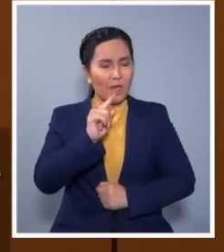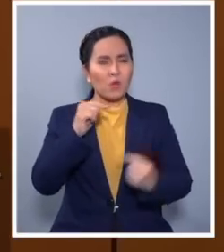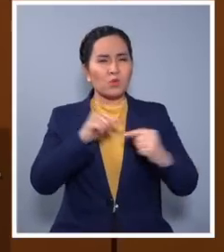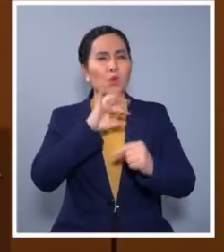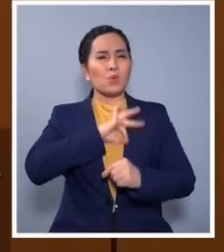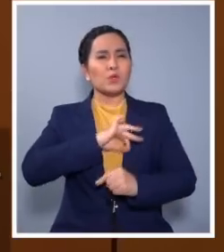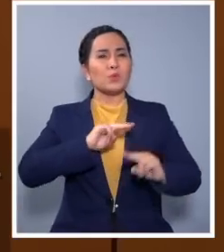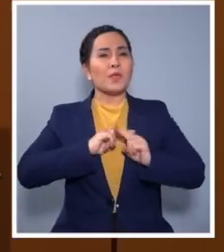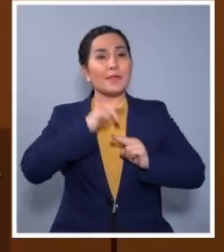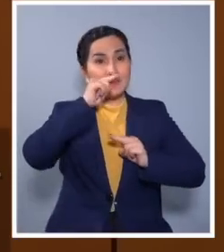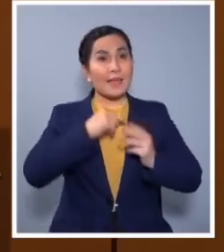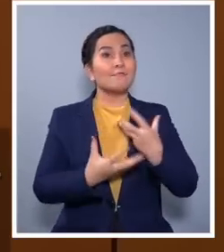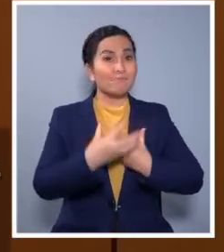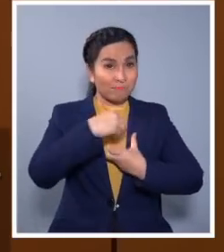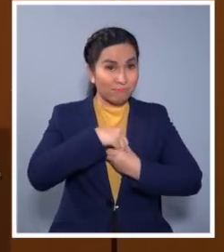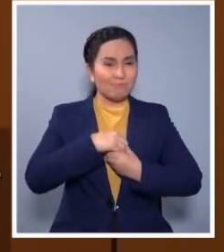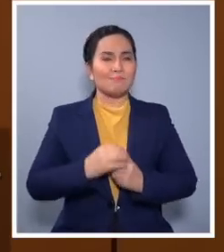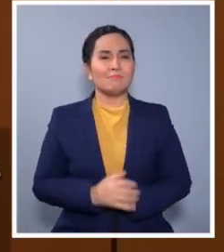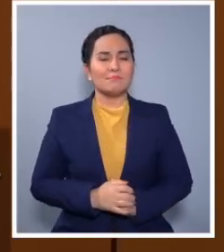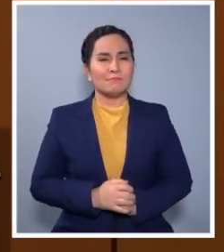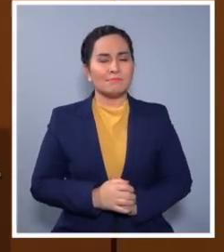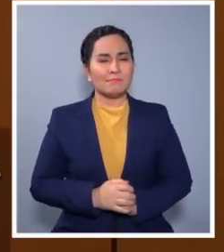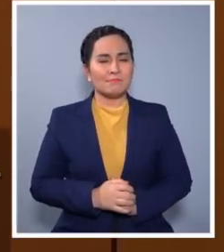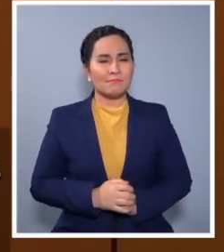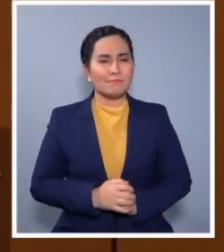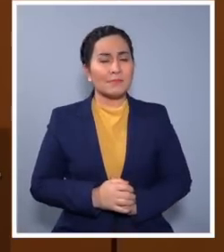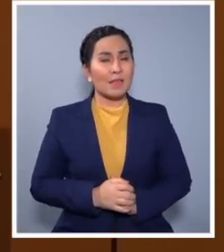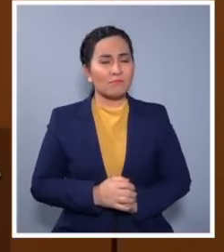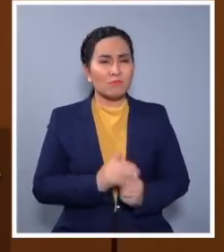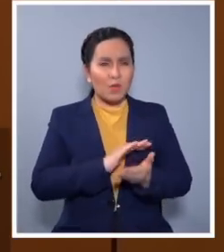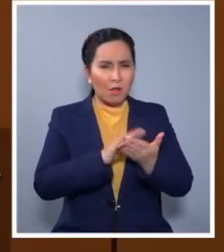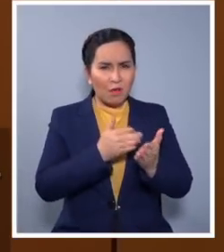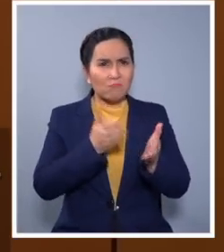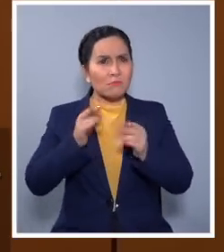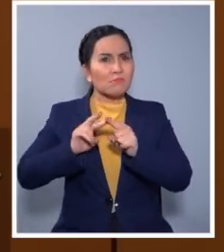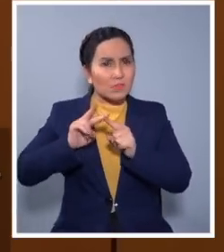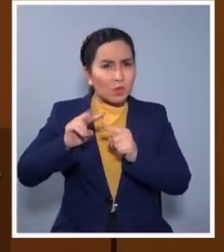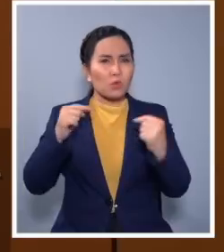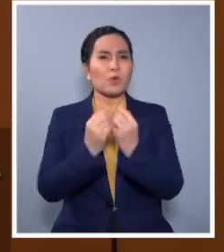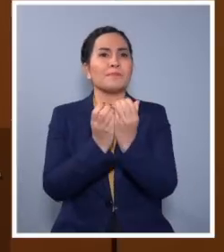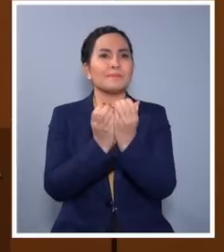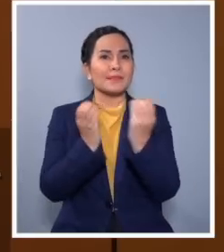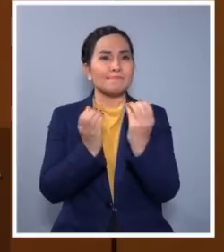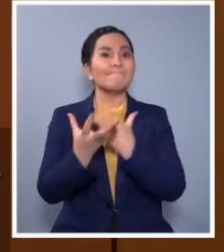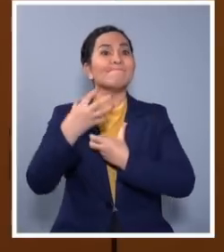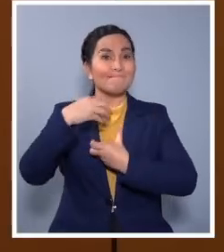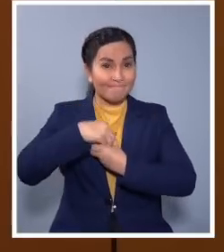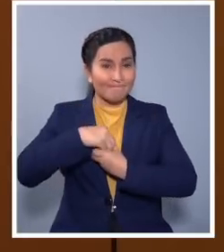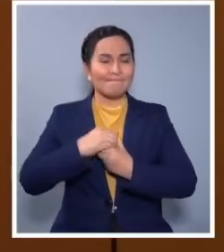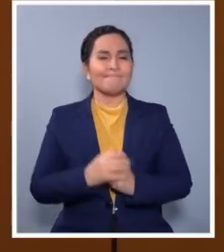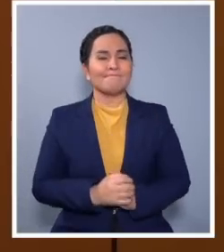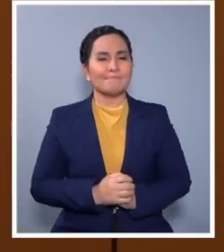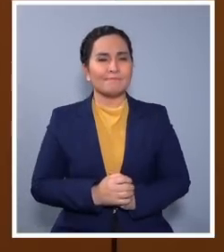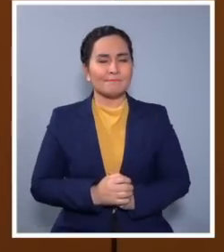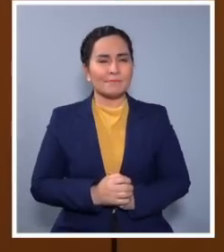ทยและจากจุดนี้ในส่วนที่เราพูดกันถึงว่าความเป็นธรรมที่ท่านพลเอกเปรมว่าเนี่ยนะครับเ